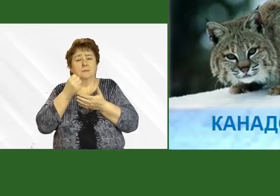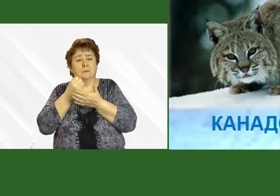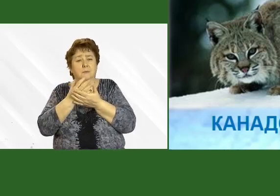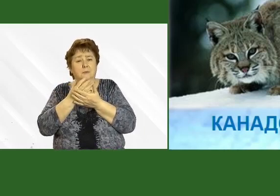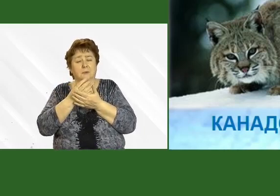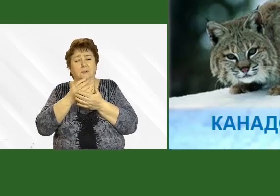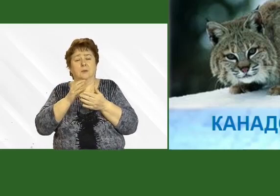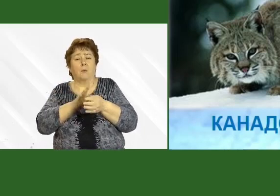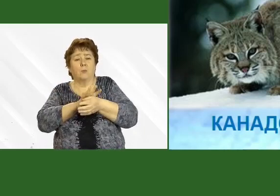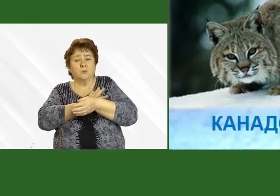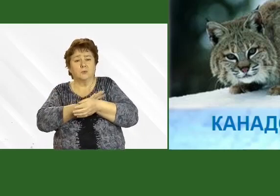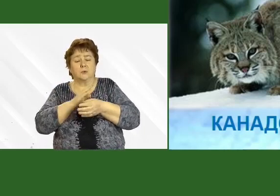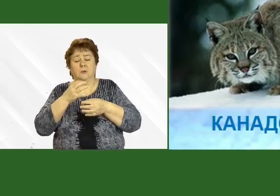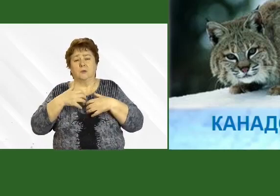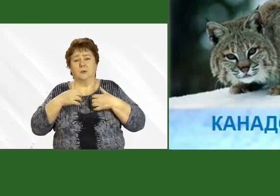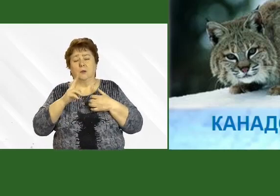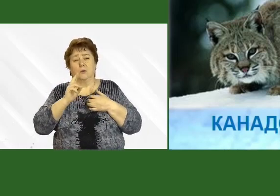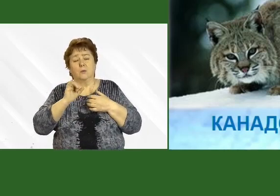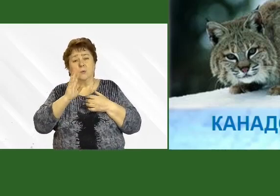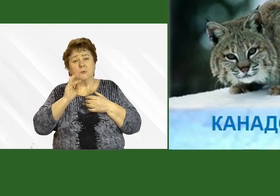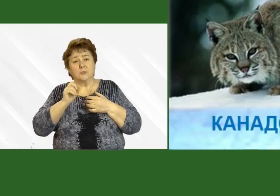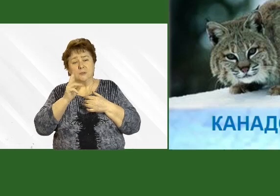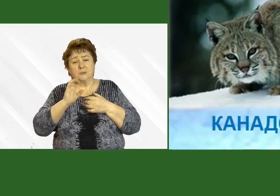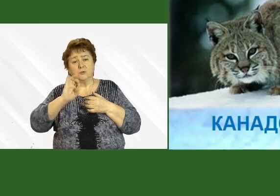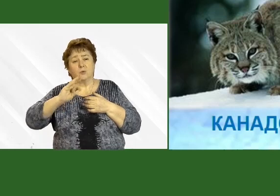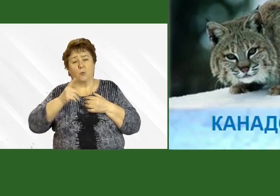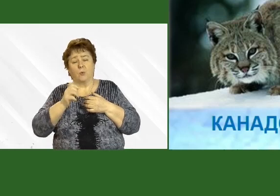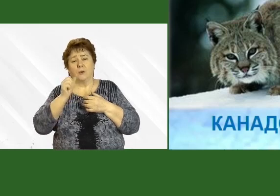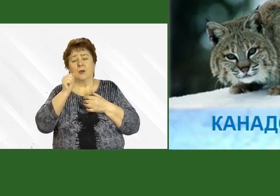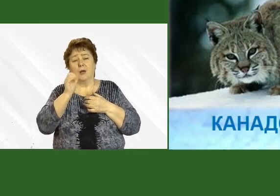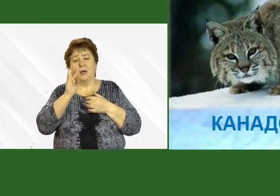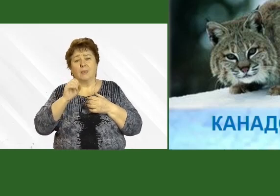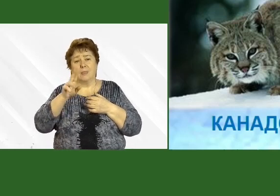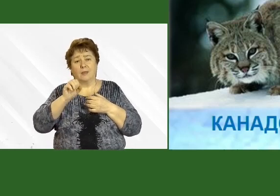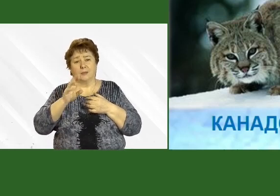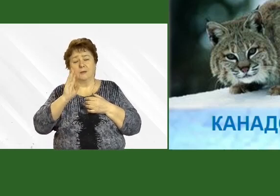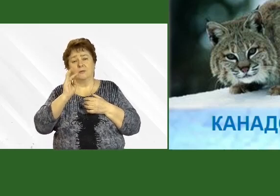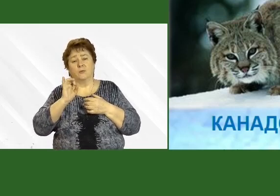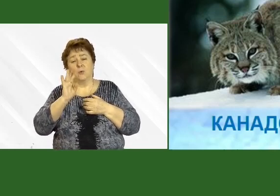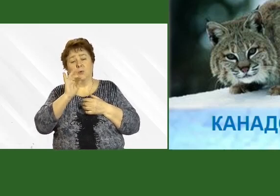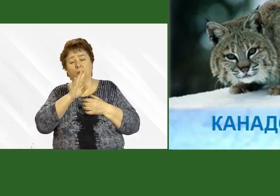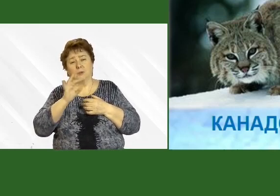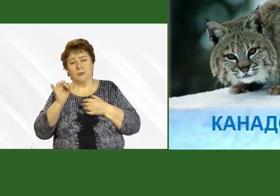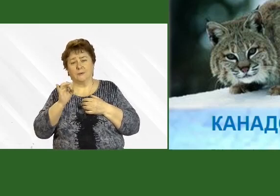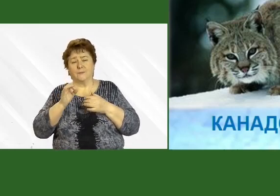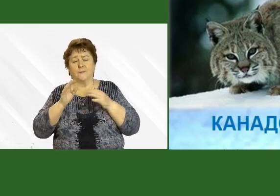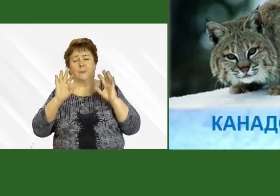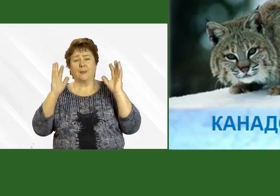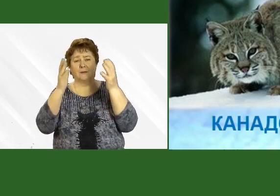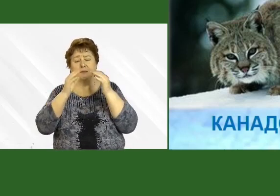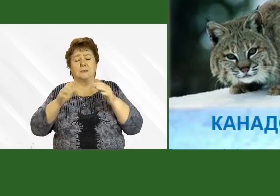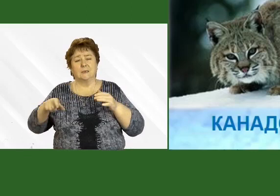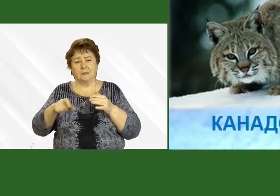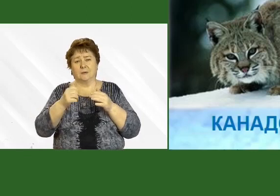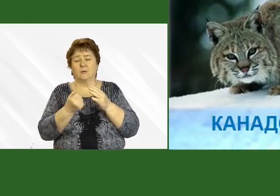зверей американская куница соболь ондатры норки на лесных реках и